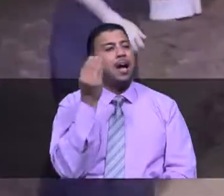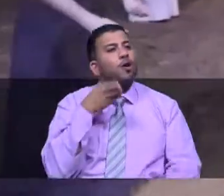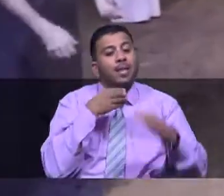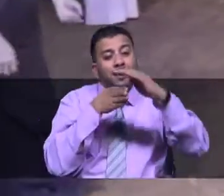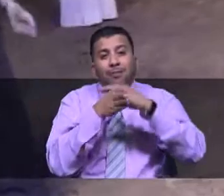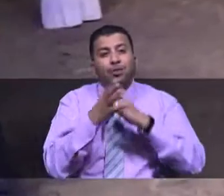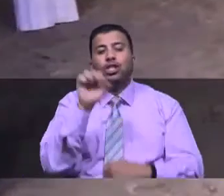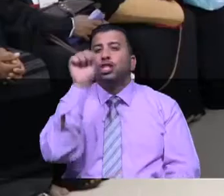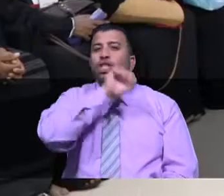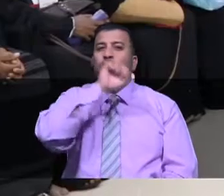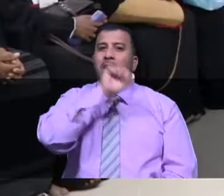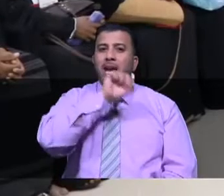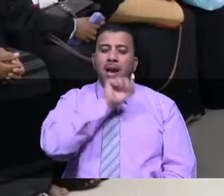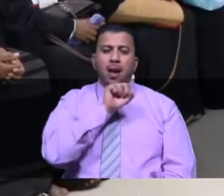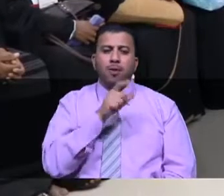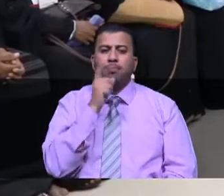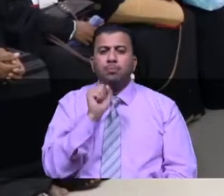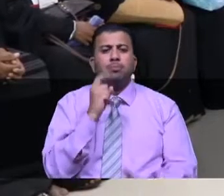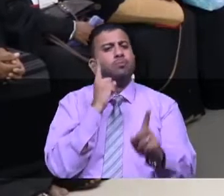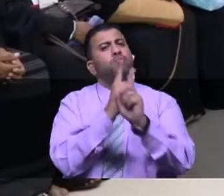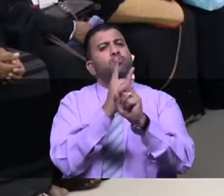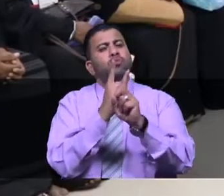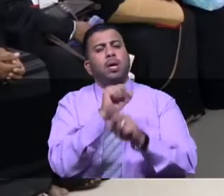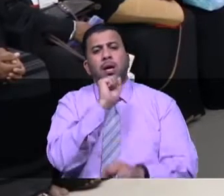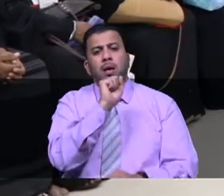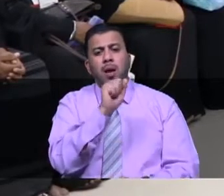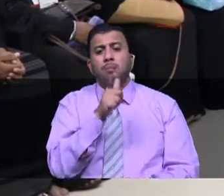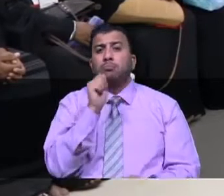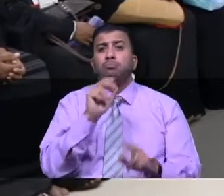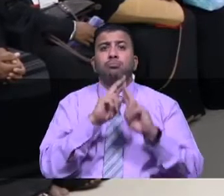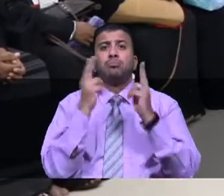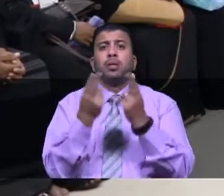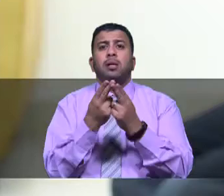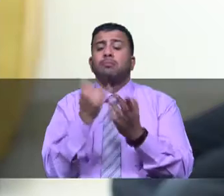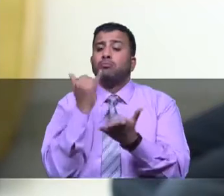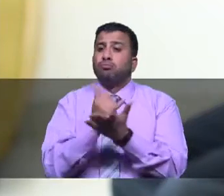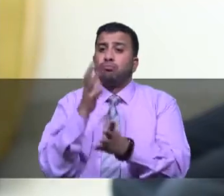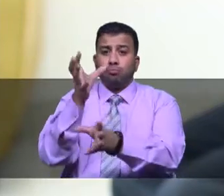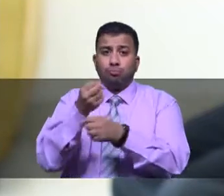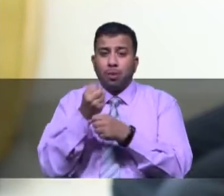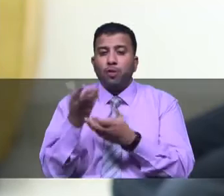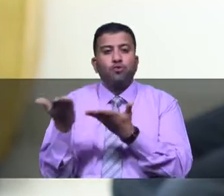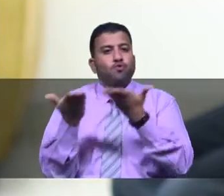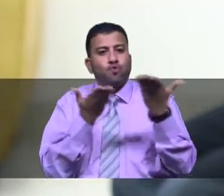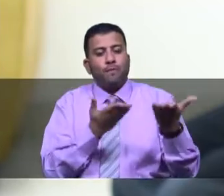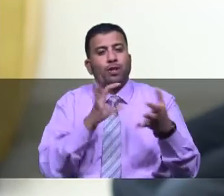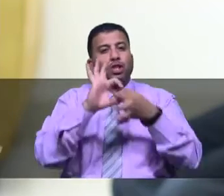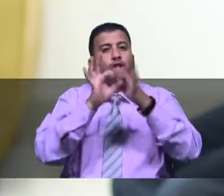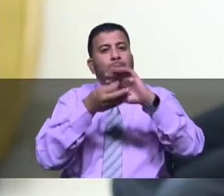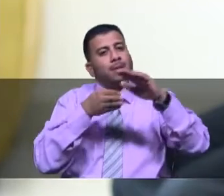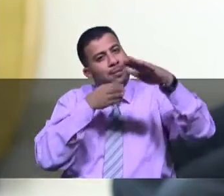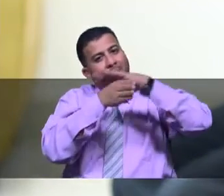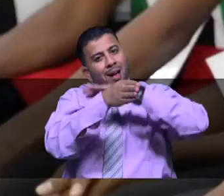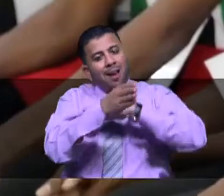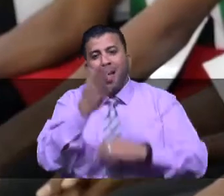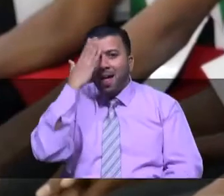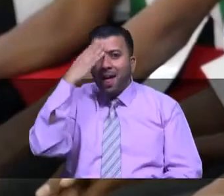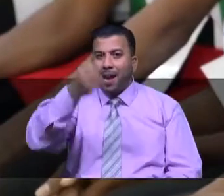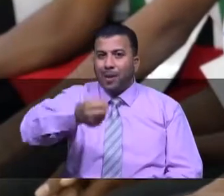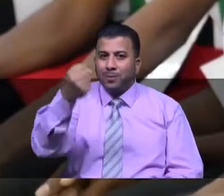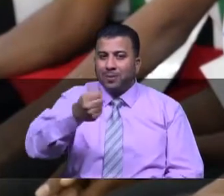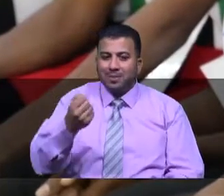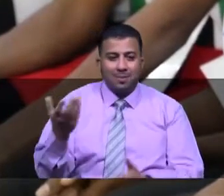الشارقة. كما والتقى وفد الجمعية ممثلا بأمينها العام المكفولين بقاعة الضيافة بالجمعية مرحبين